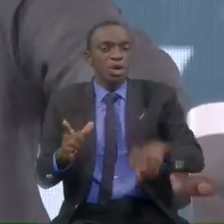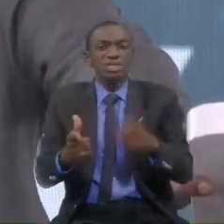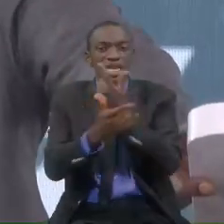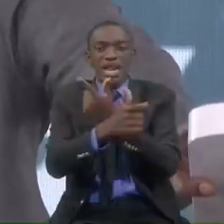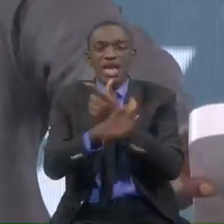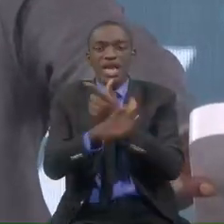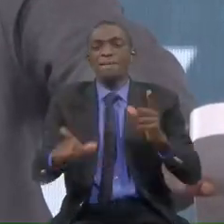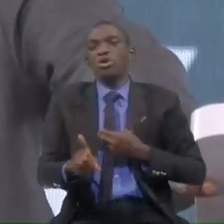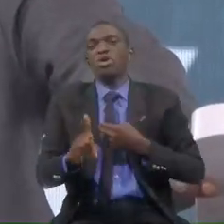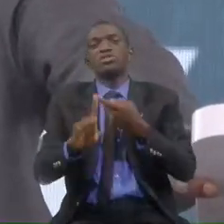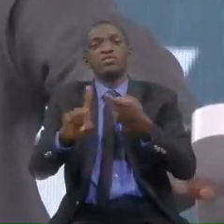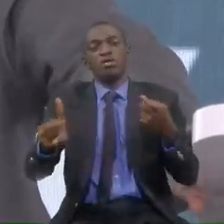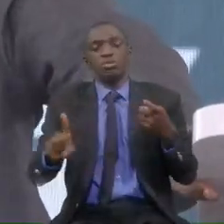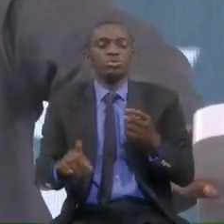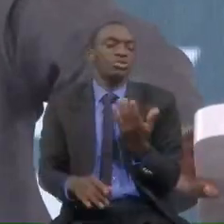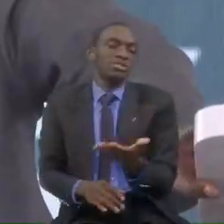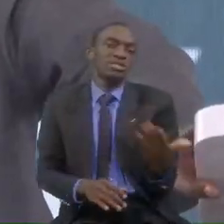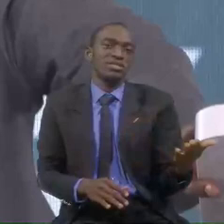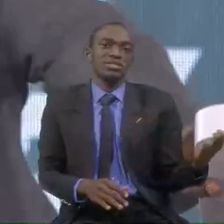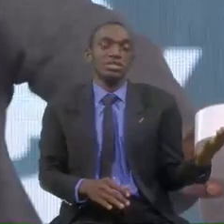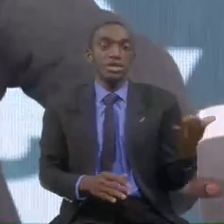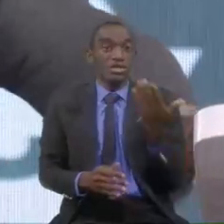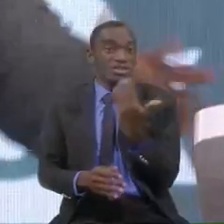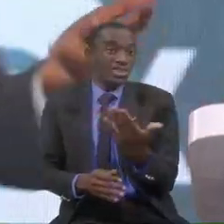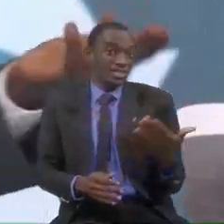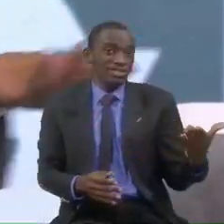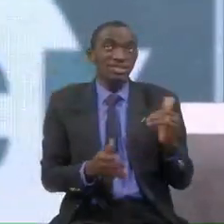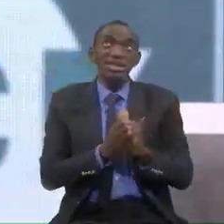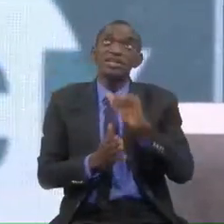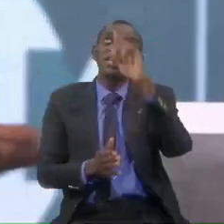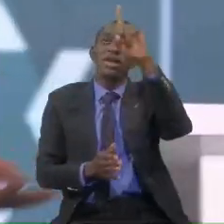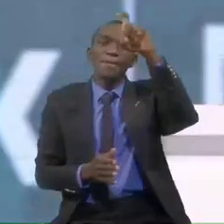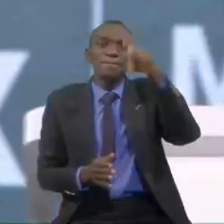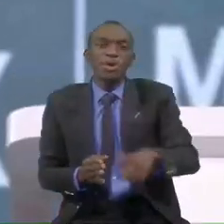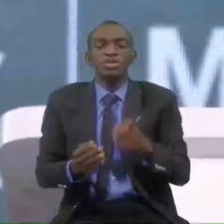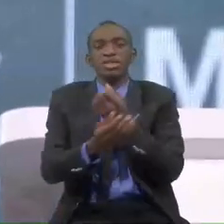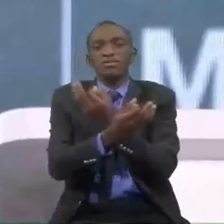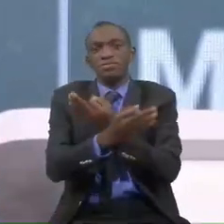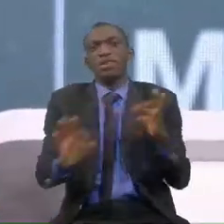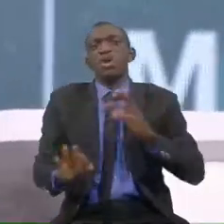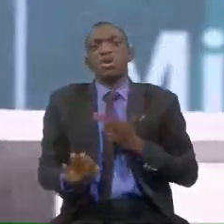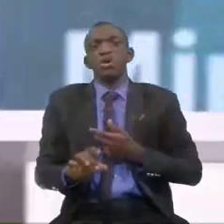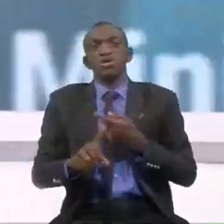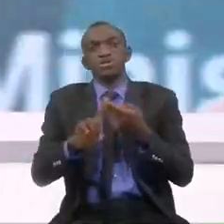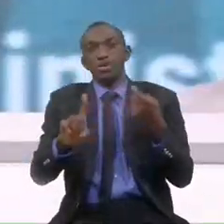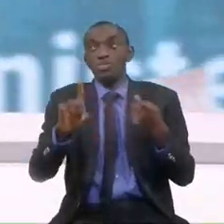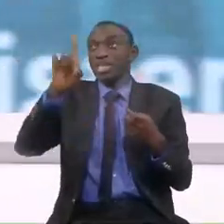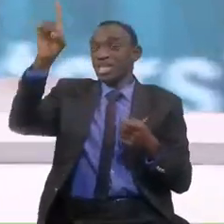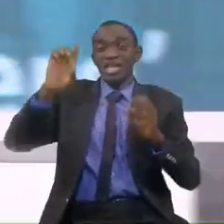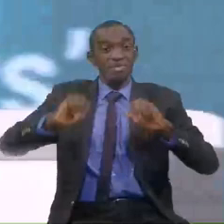nous libérer. Des choses dont le Seigneur doit nous libérer. Et il a